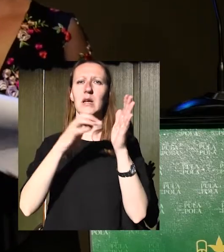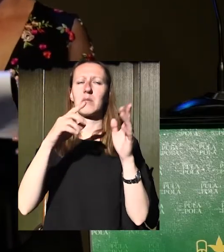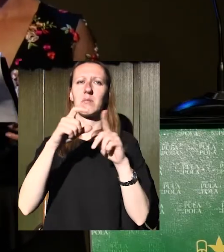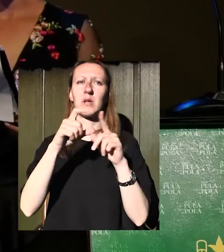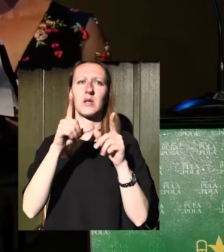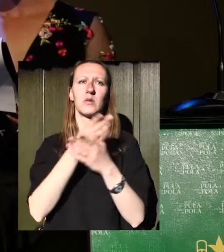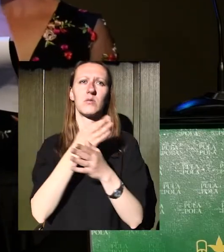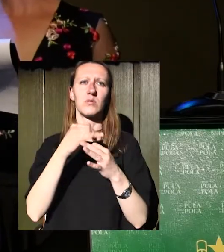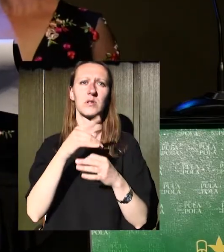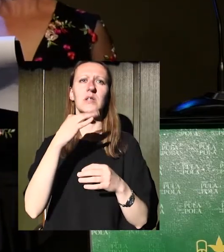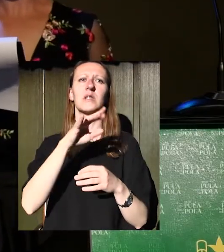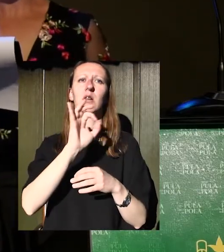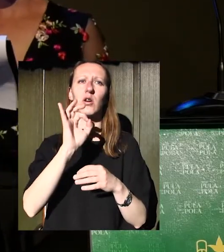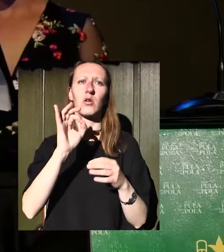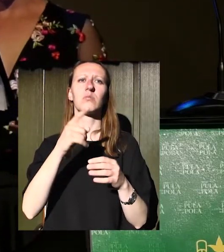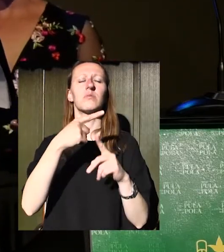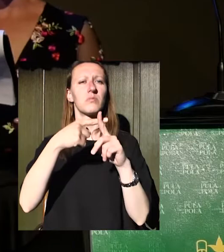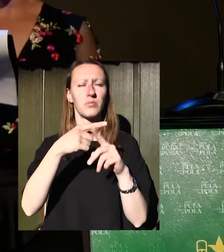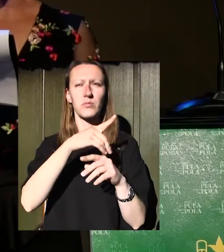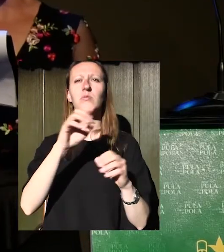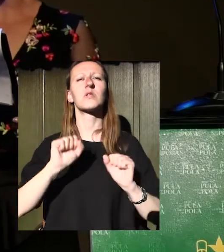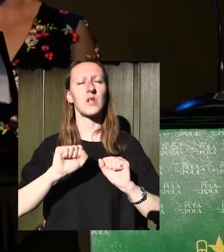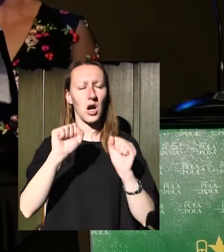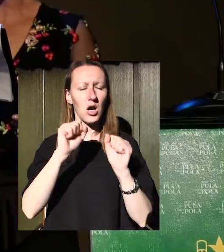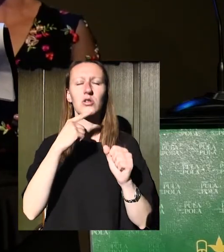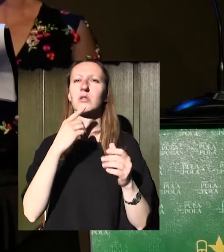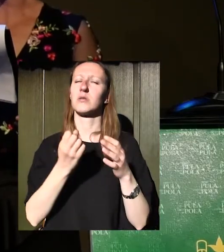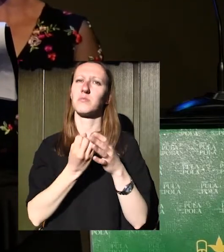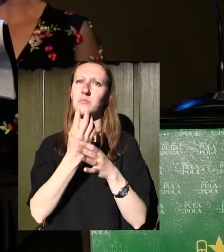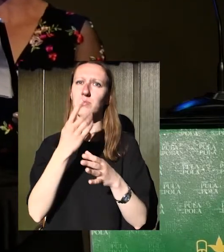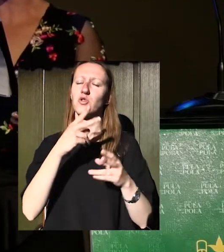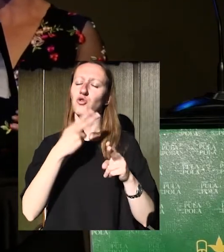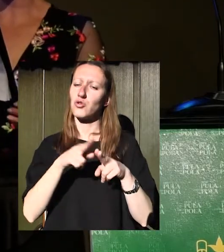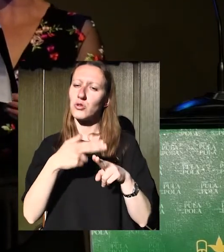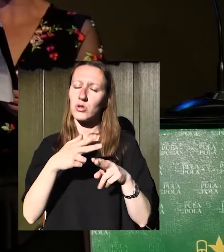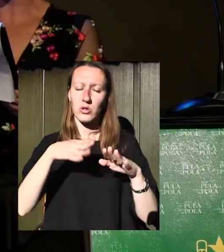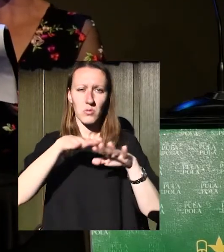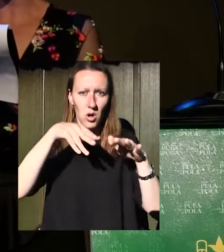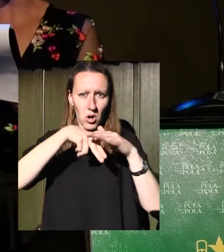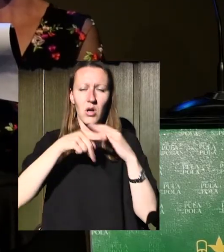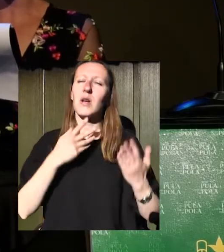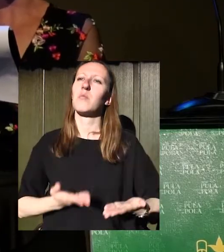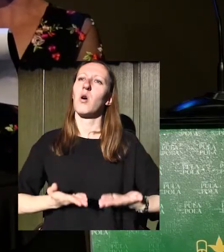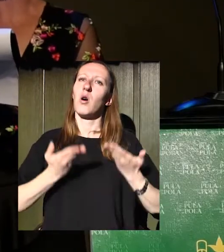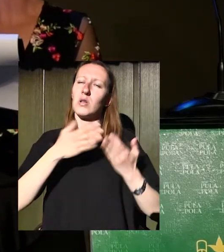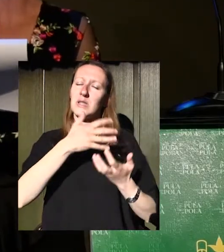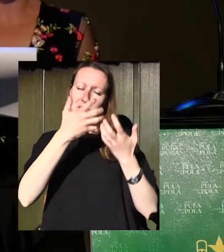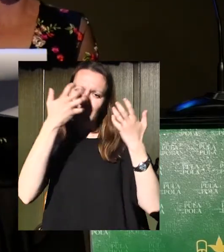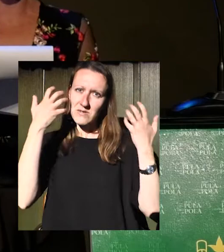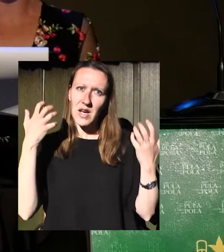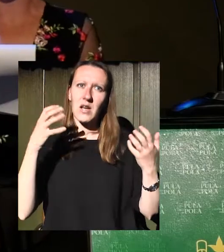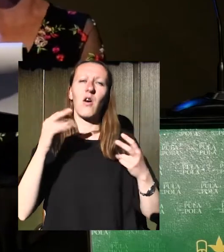Medusa. Za osobit doprinos u zaštiti okoliša, ekološkim akcijama čišćenja podmorja i podizanju